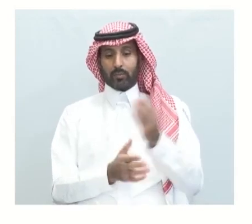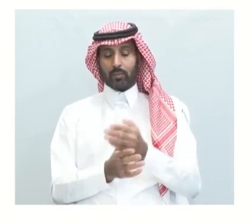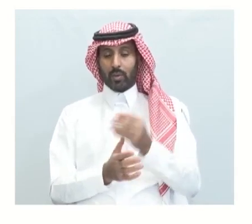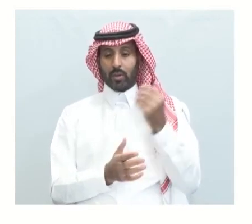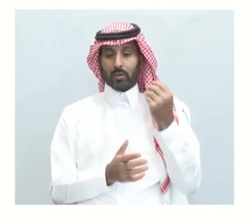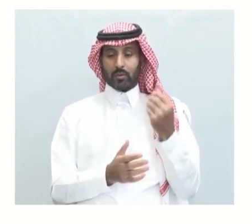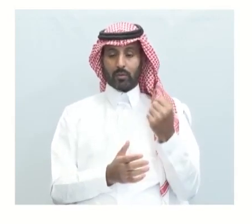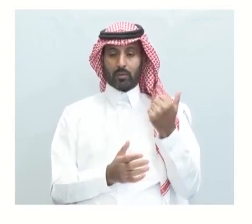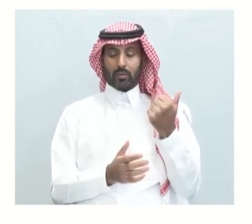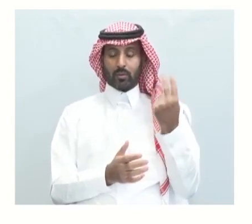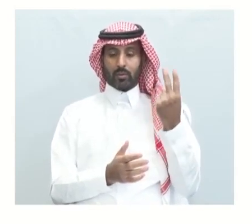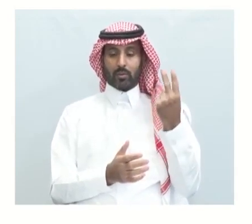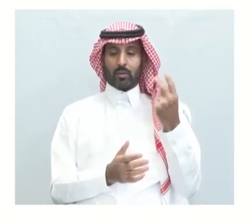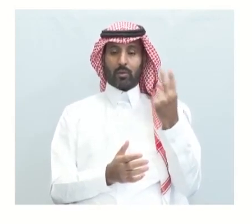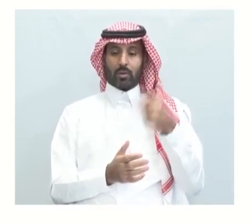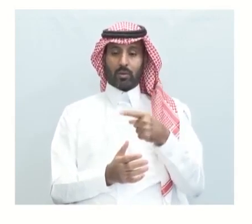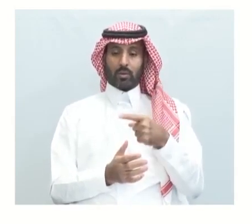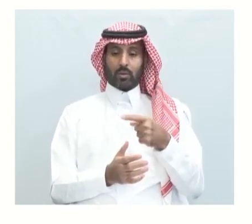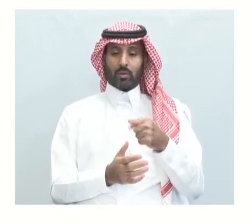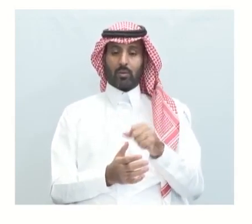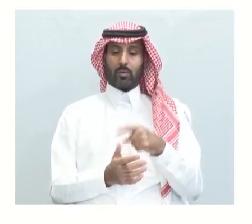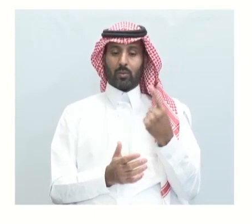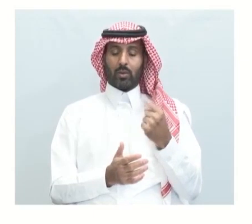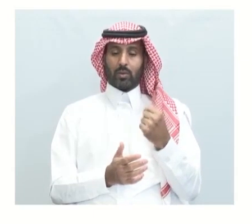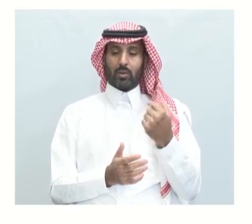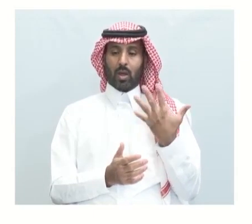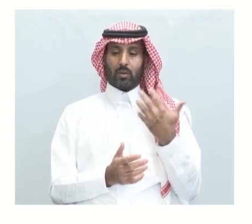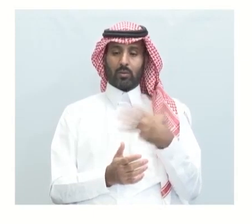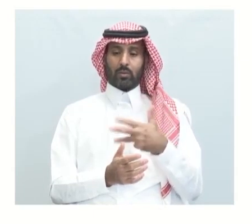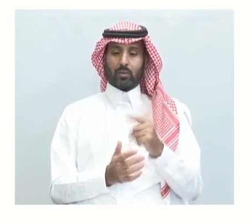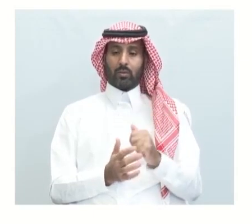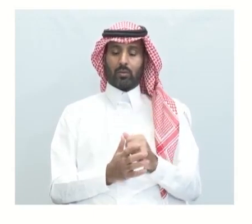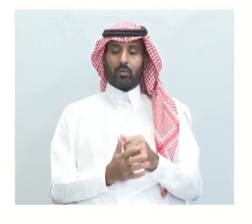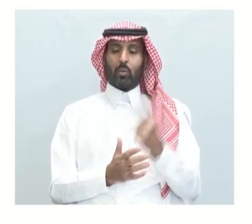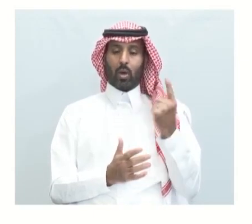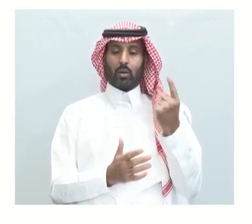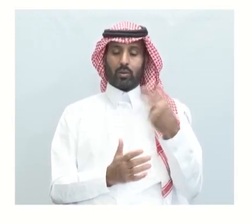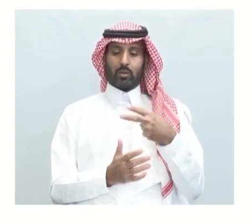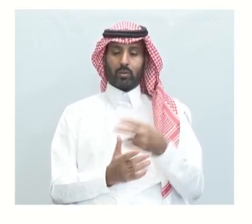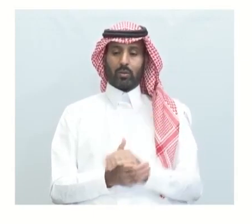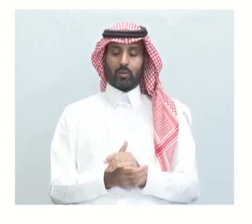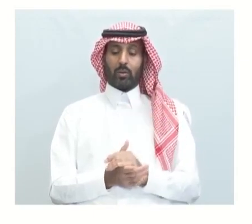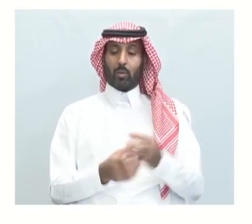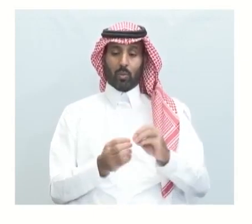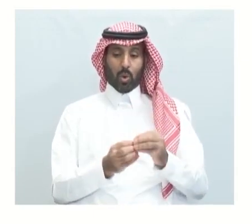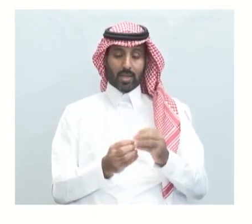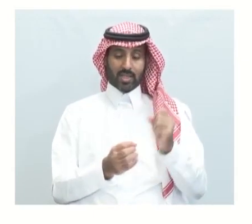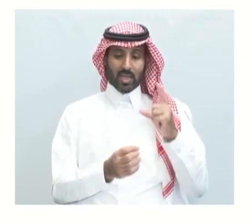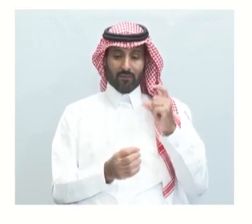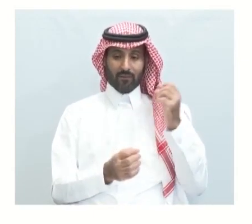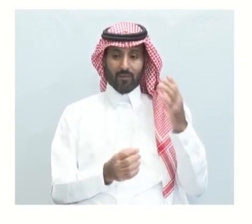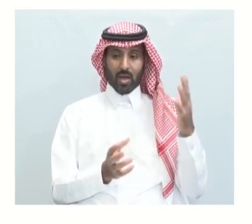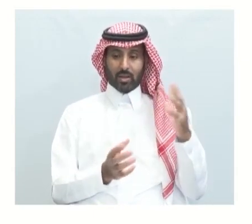ثلاثه الاعداد الصحيحه الثلاثه واحد خمسه وتسعين وواحد وعشرين باللون الازرق الفاتح